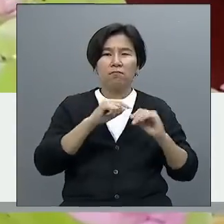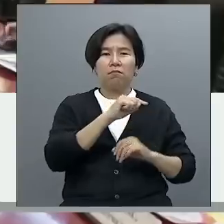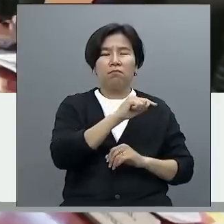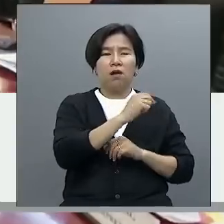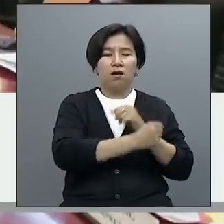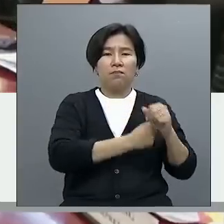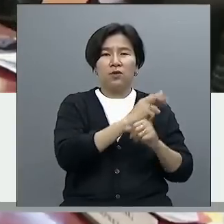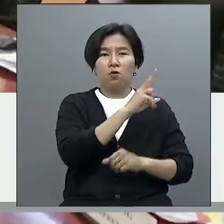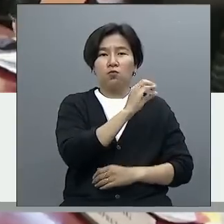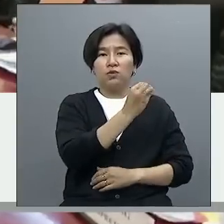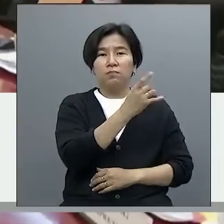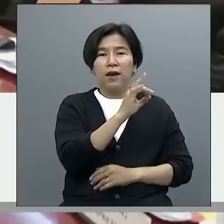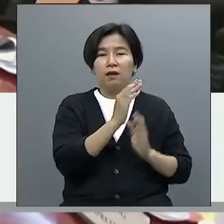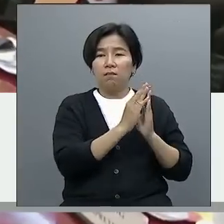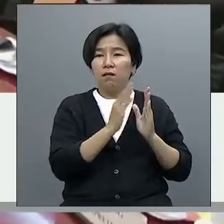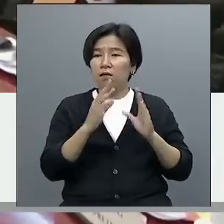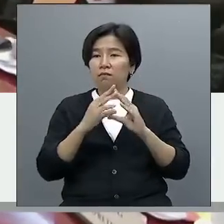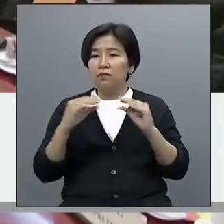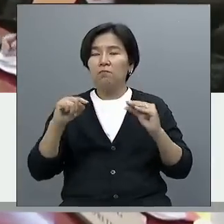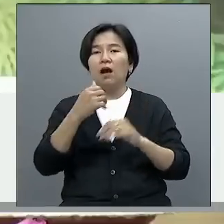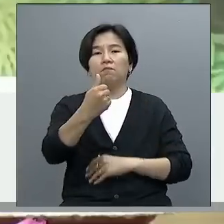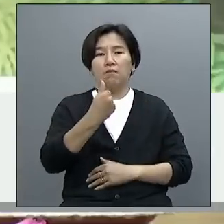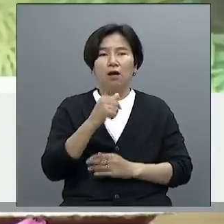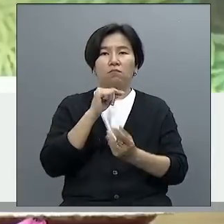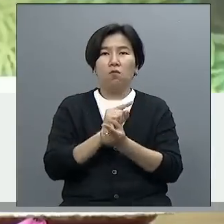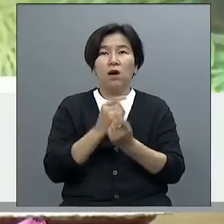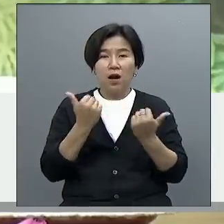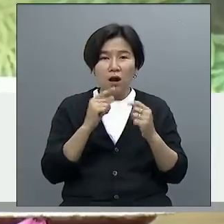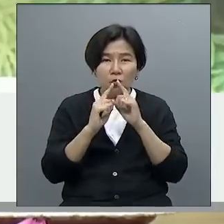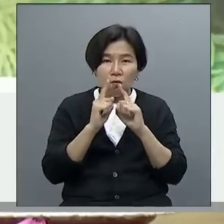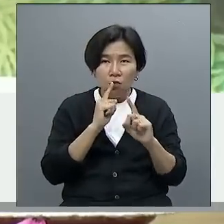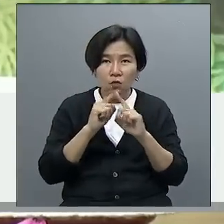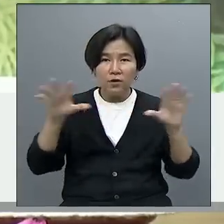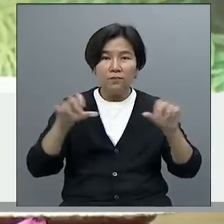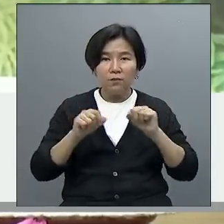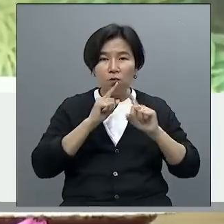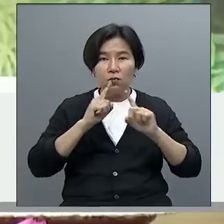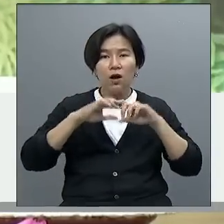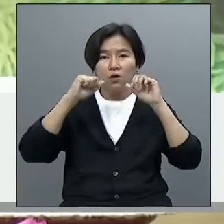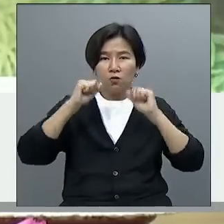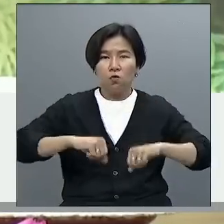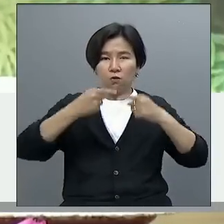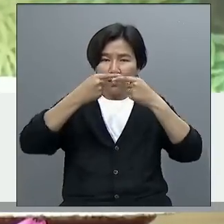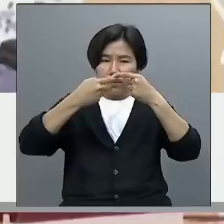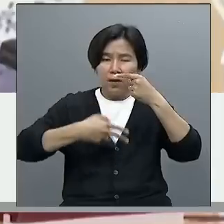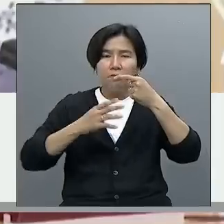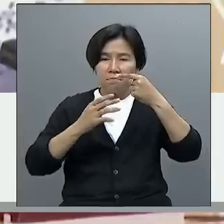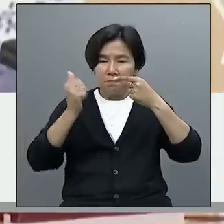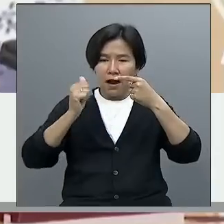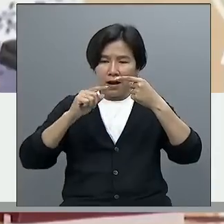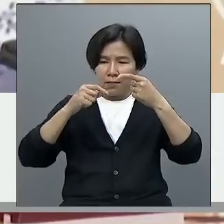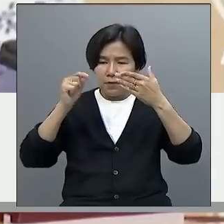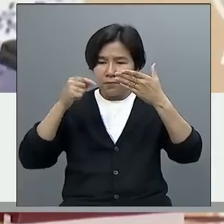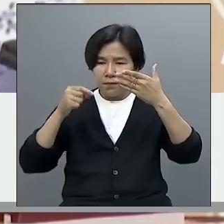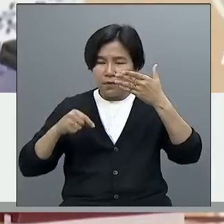ประชุมนะคะด้วยการกล่าวชื่นชมทั้ง 2ฝ่ายที่สามารถพูดคุยและบรรลุข้อตกลงร่วมกันในบางประเด็นได้พร้อม